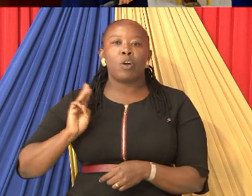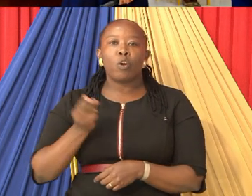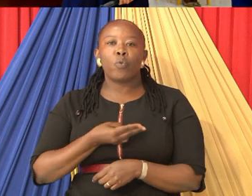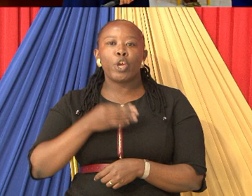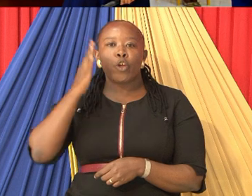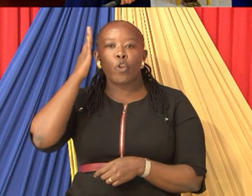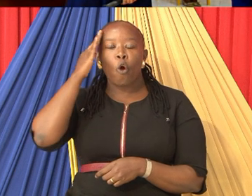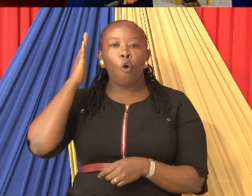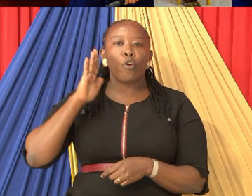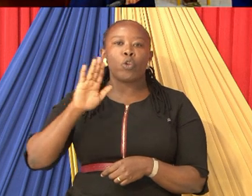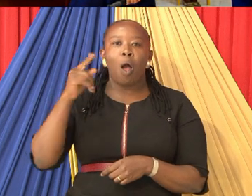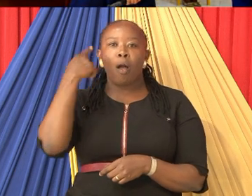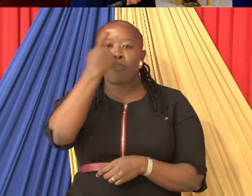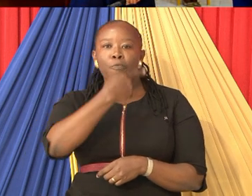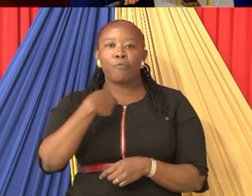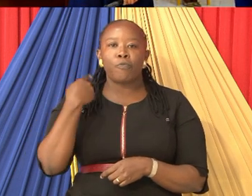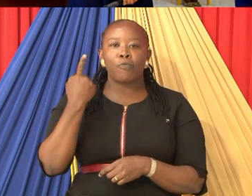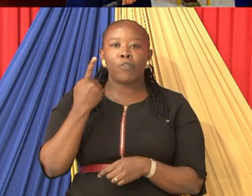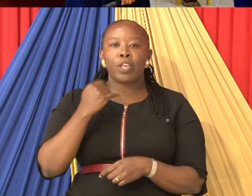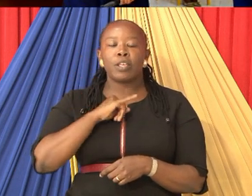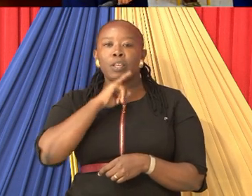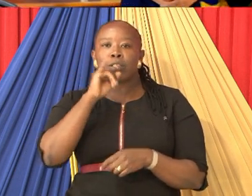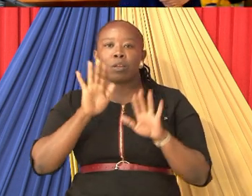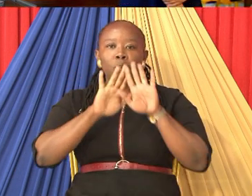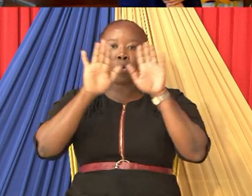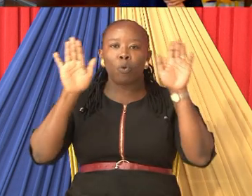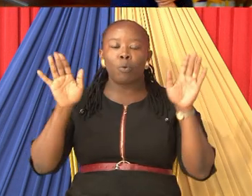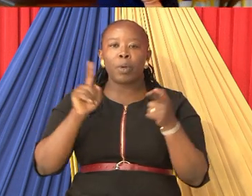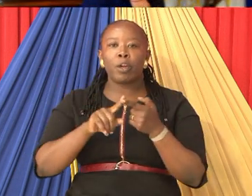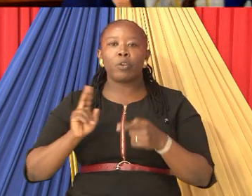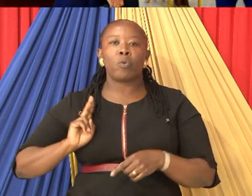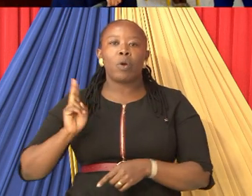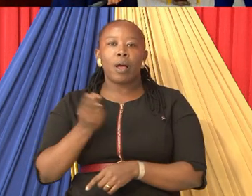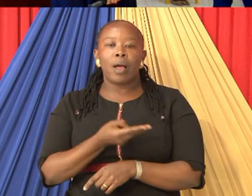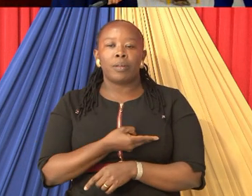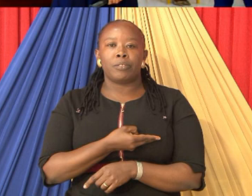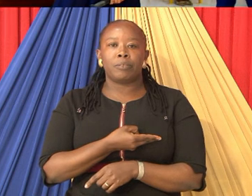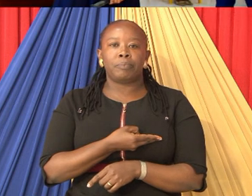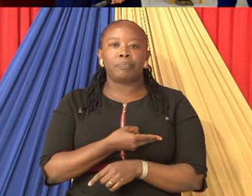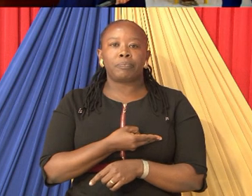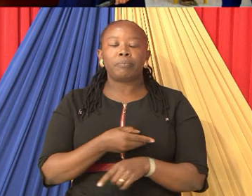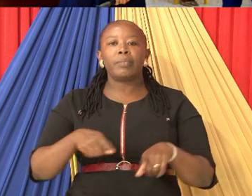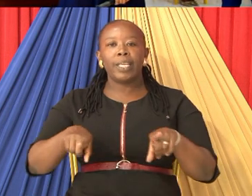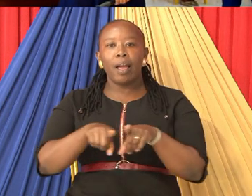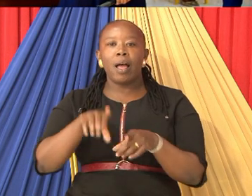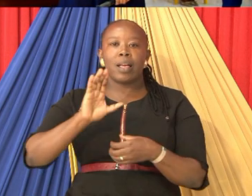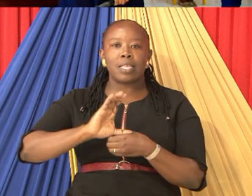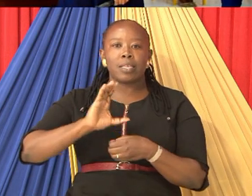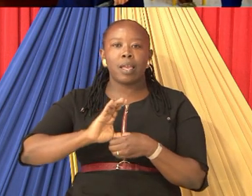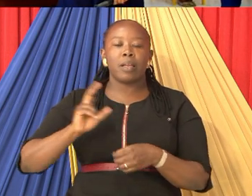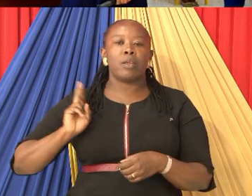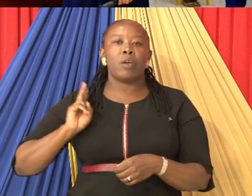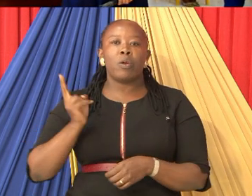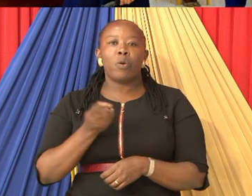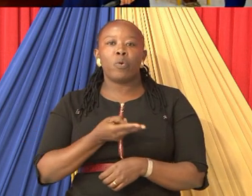na unatazama yote yanayoendelea. Na hata sasa kama kanisa tuna nafasi ya kukuambia asante